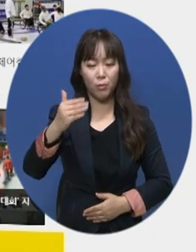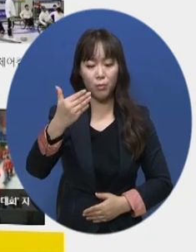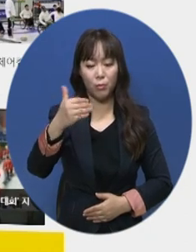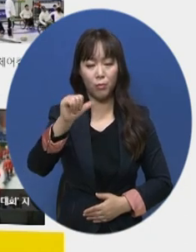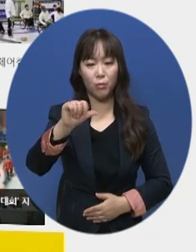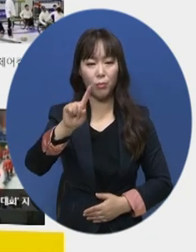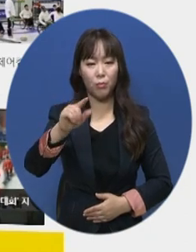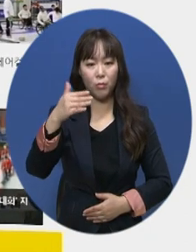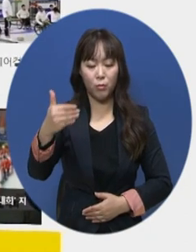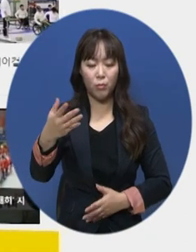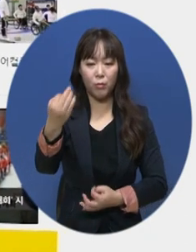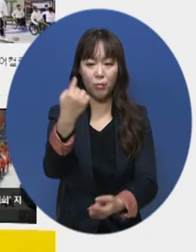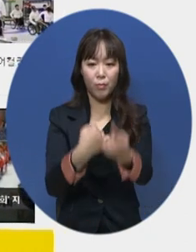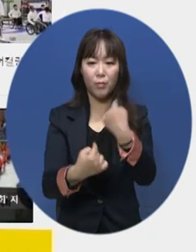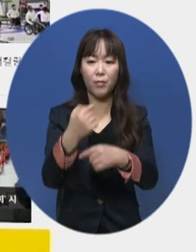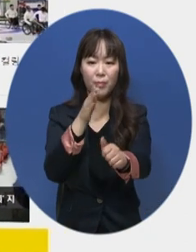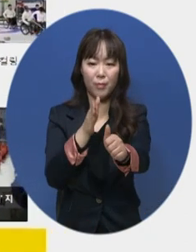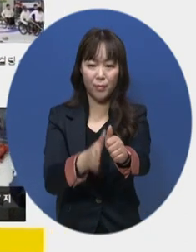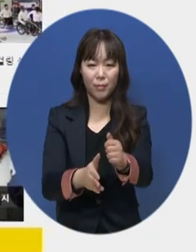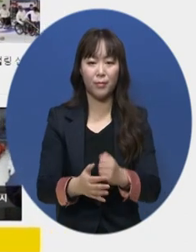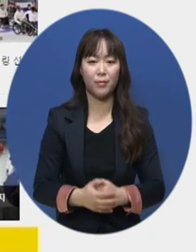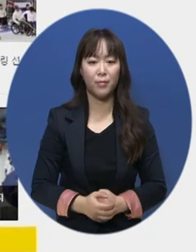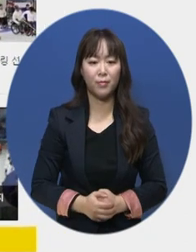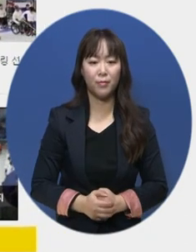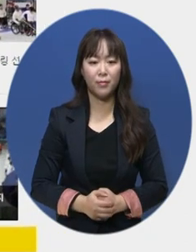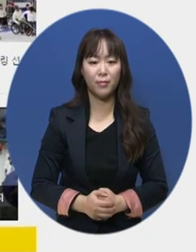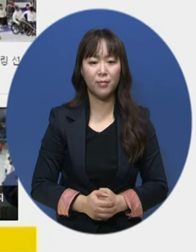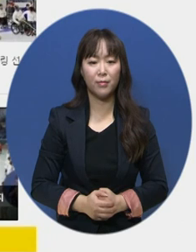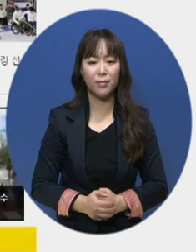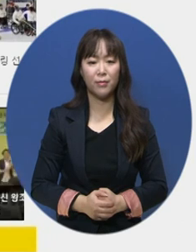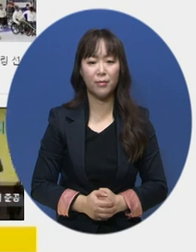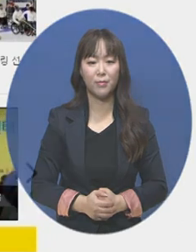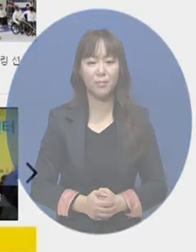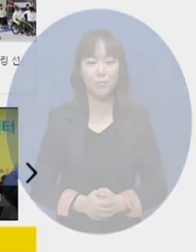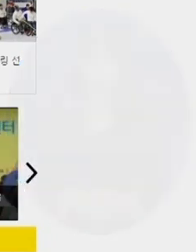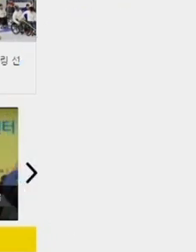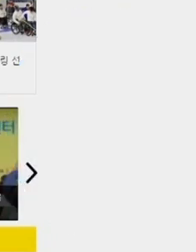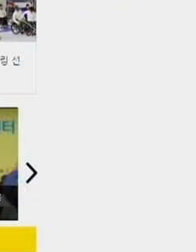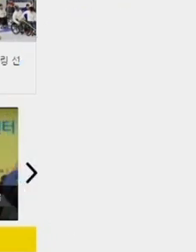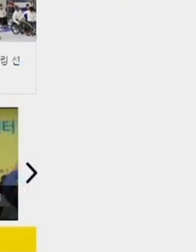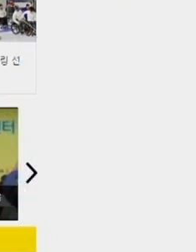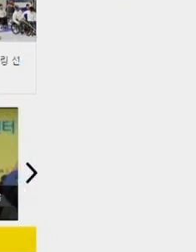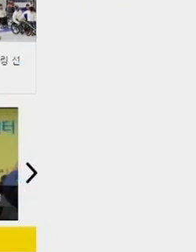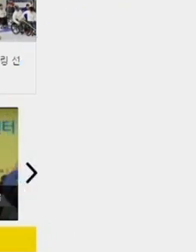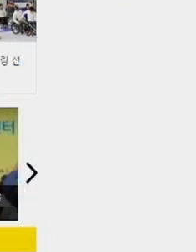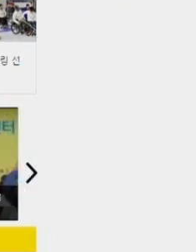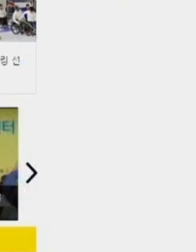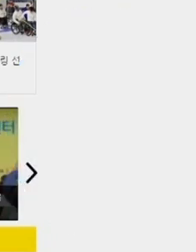전화번호 02-2655-9519로 많은 제보 바랍니다.